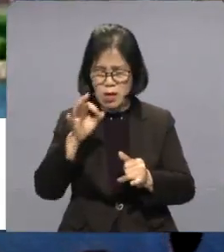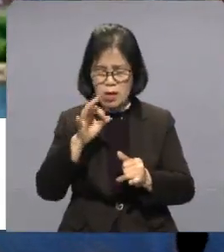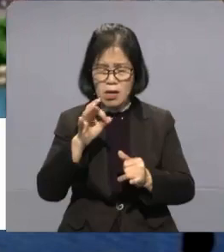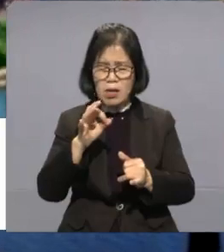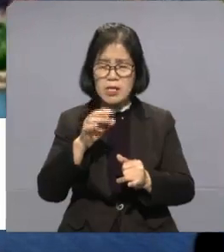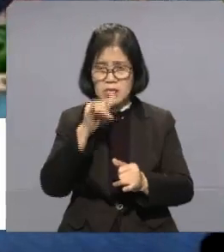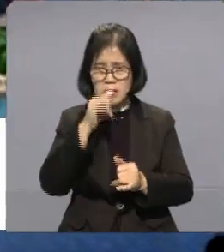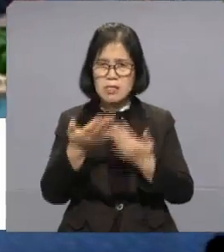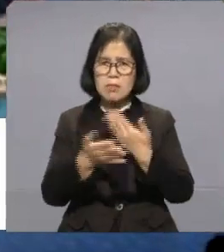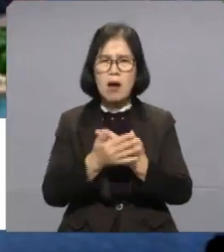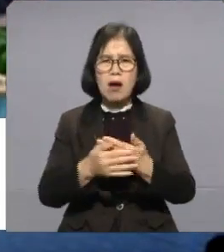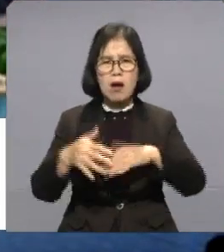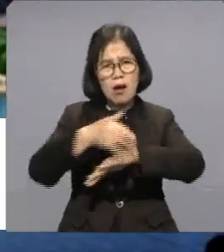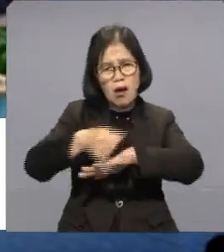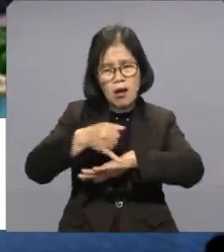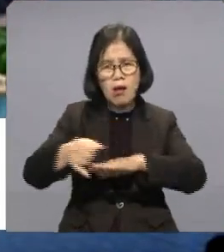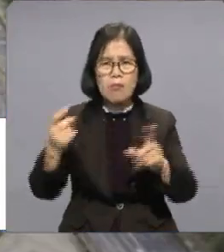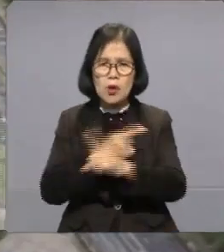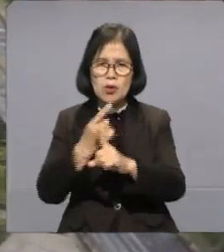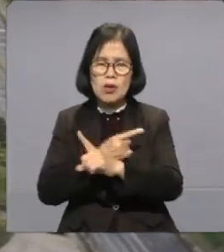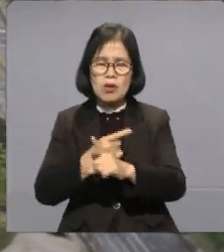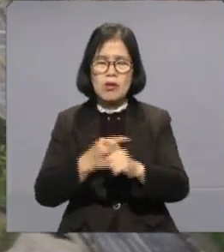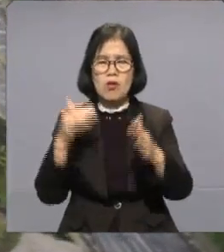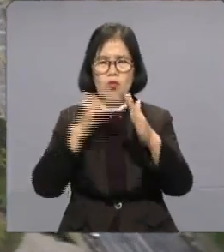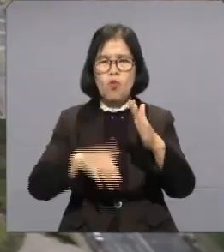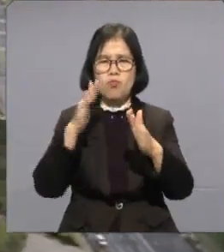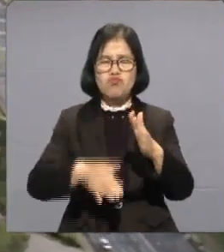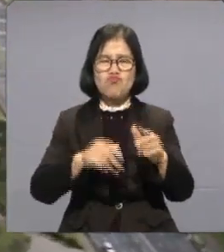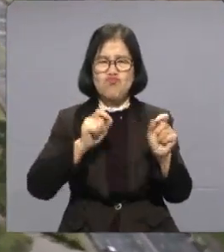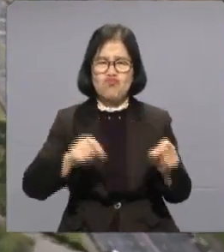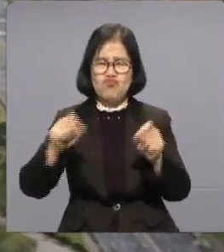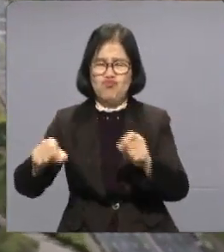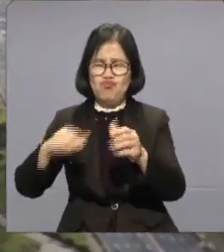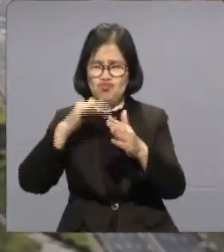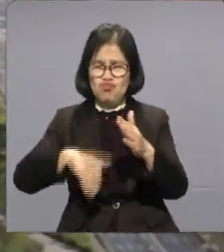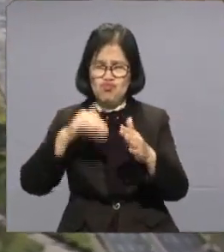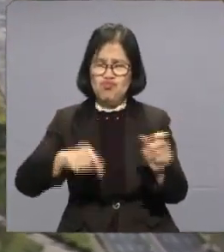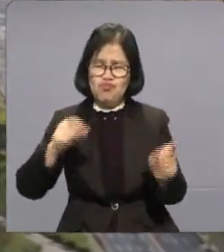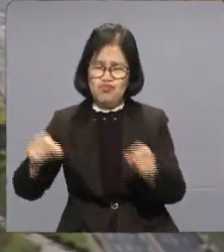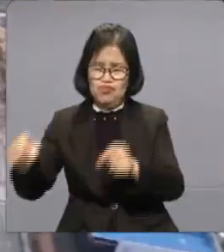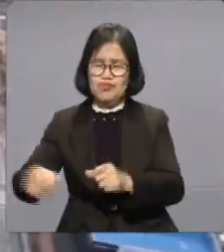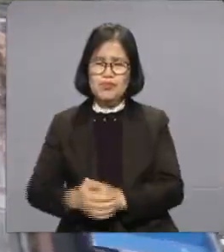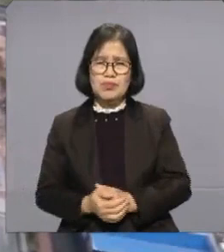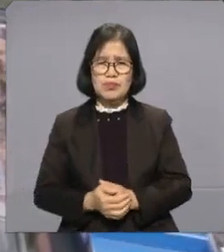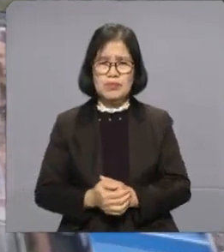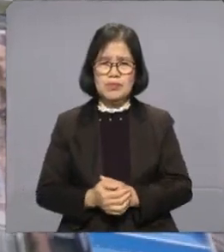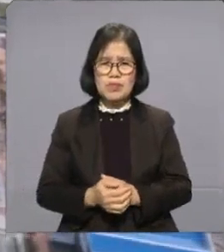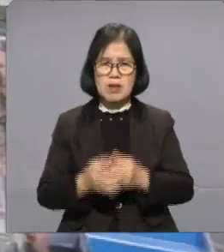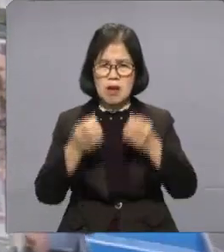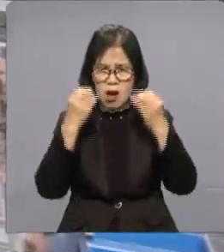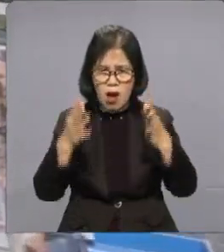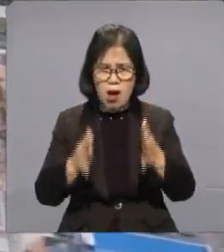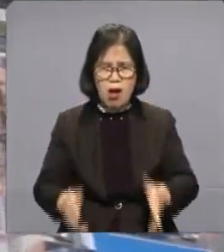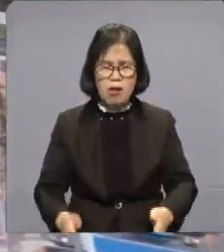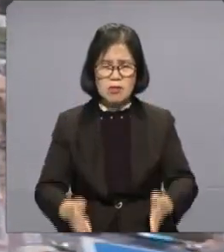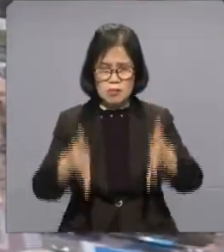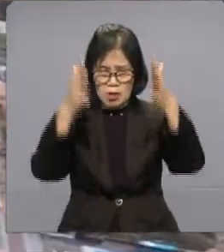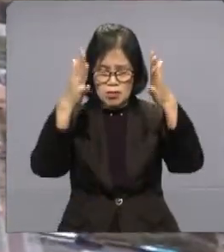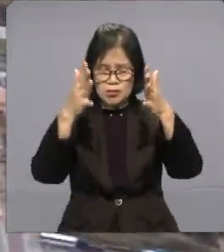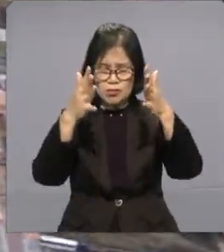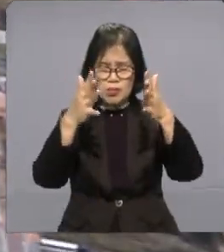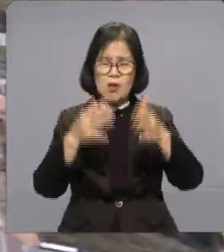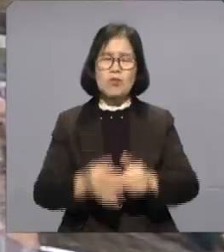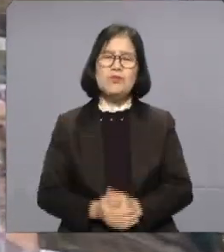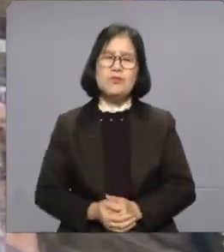따른 공사 지연이 우려됩니다. 장기 표류냐 착공이냐의 갈림길에 놓인 청라국제도시의 랜드마크